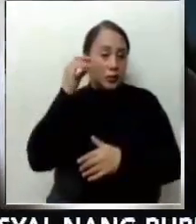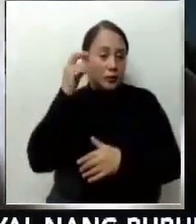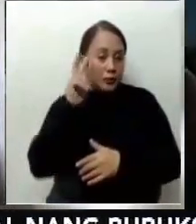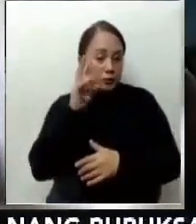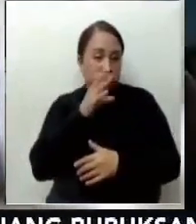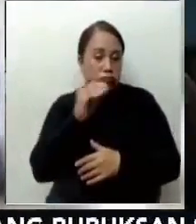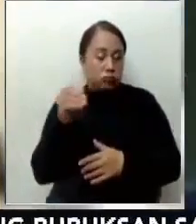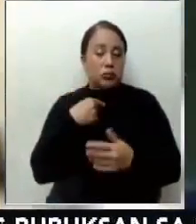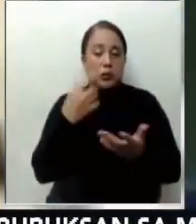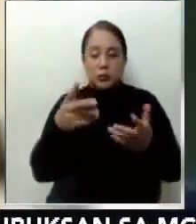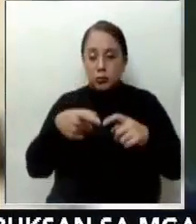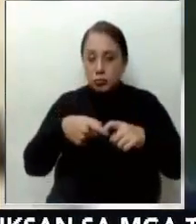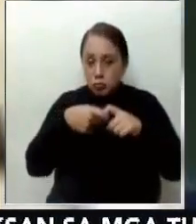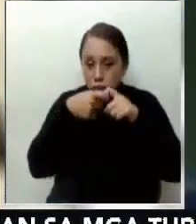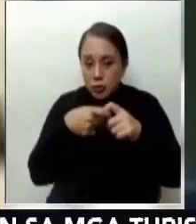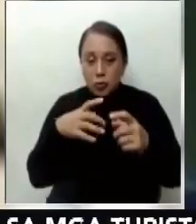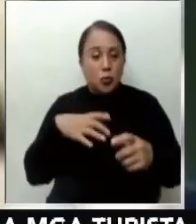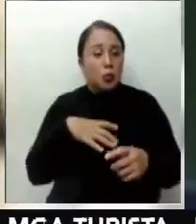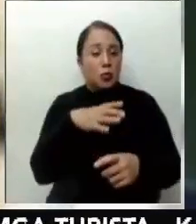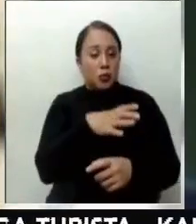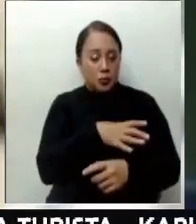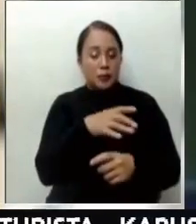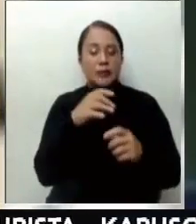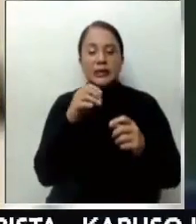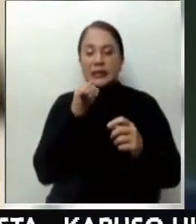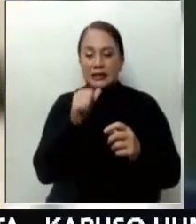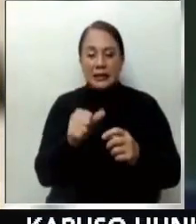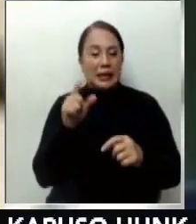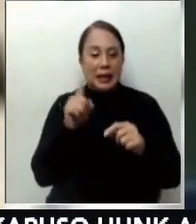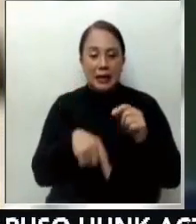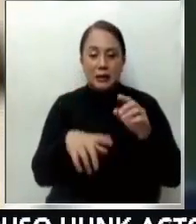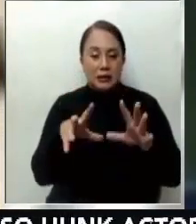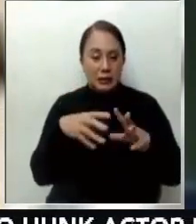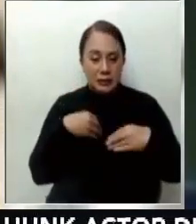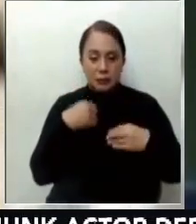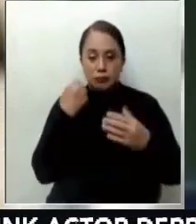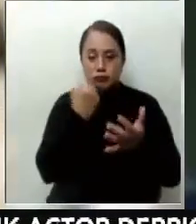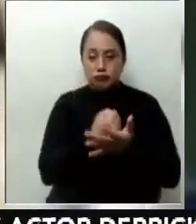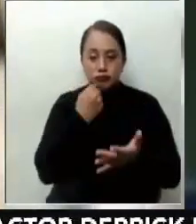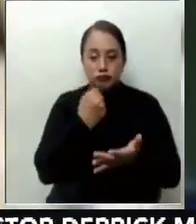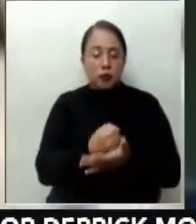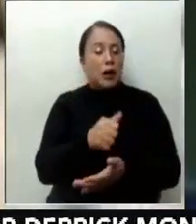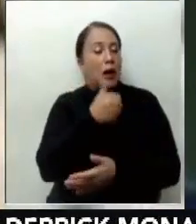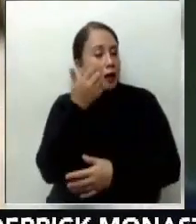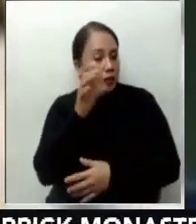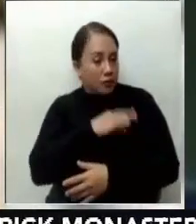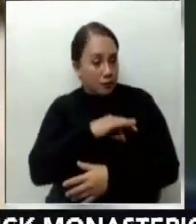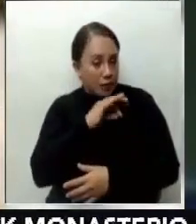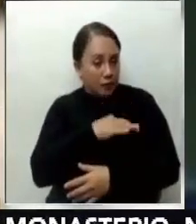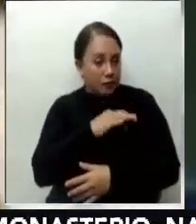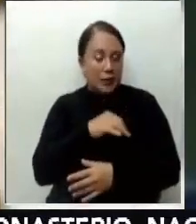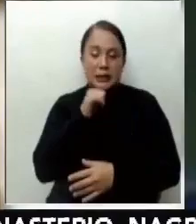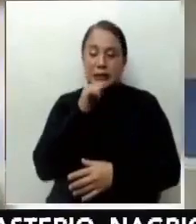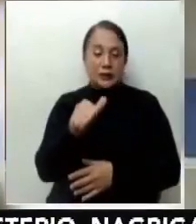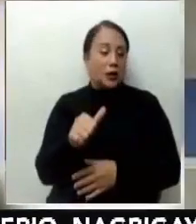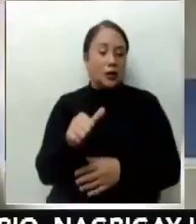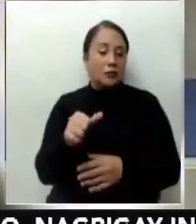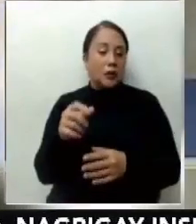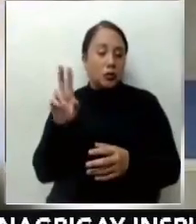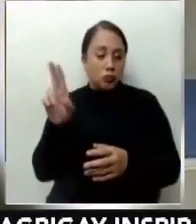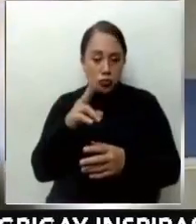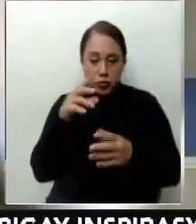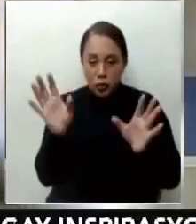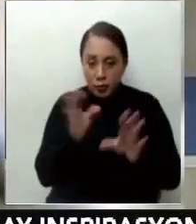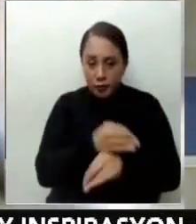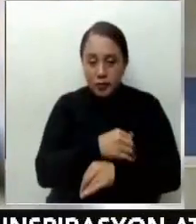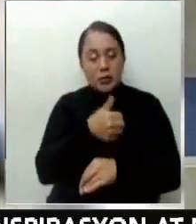suspendidong congresista ay hindi makakatanggap ng sahod at iba pang benepisyo at hindi makakagamit ng opisina at iba pang